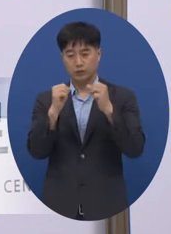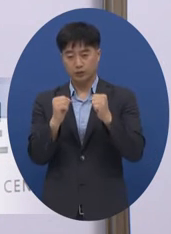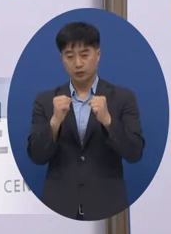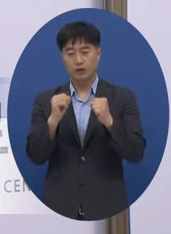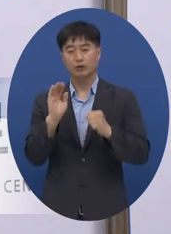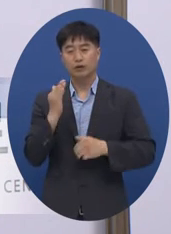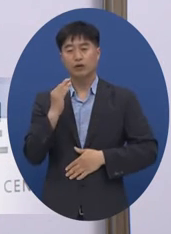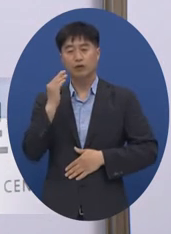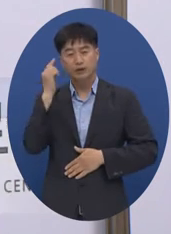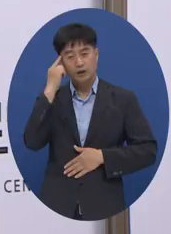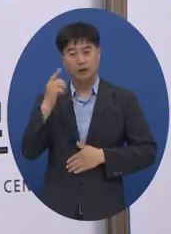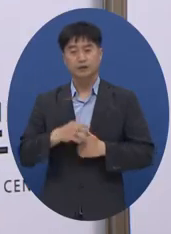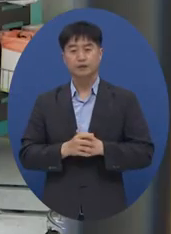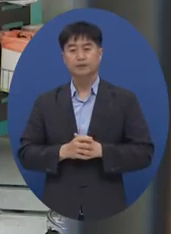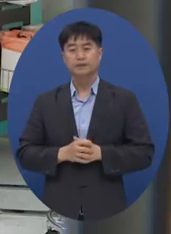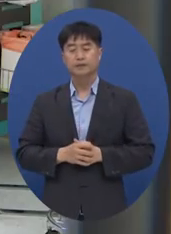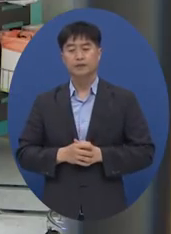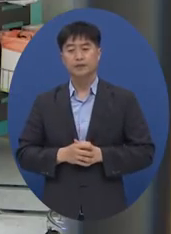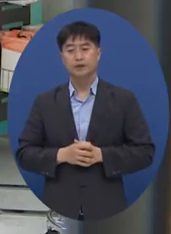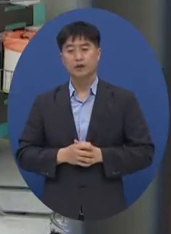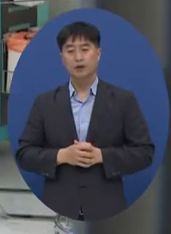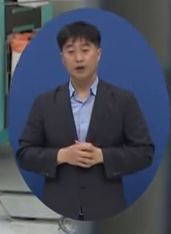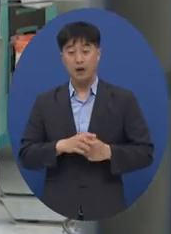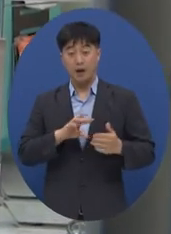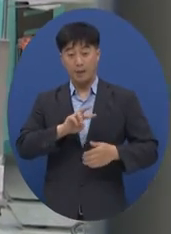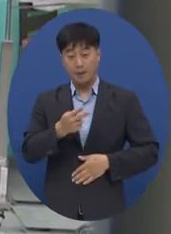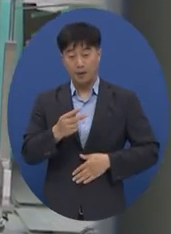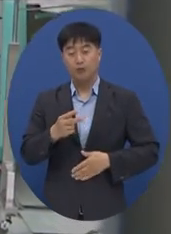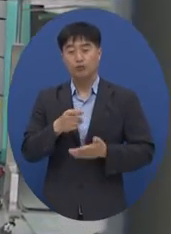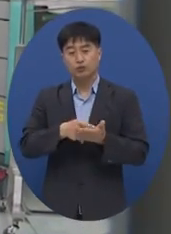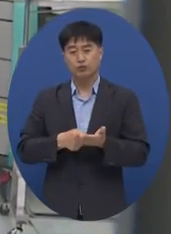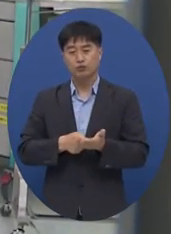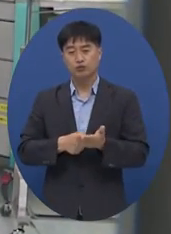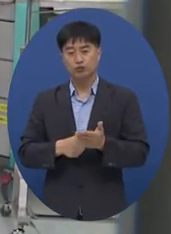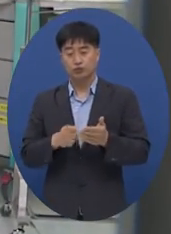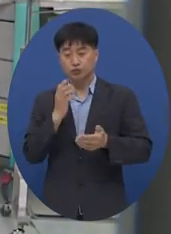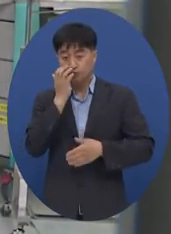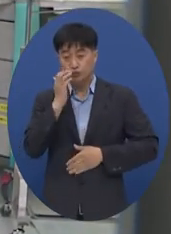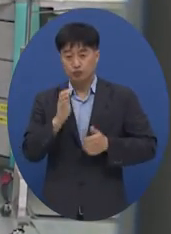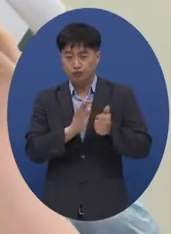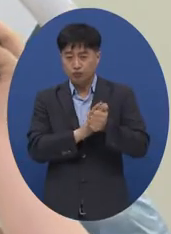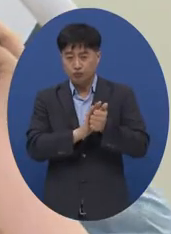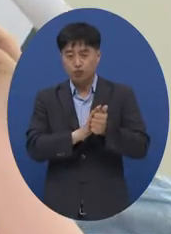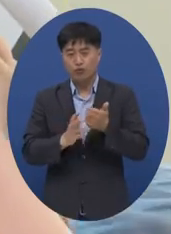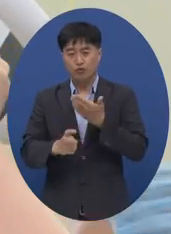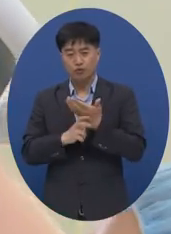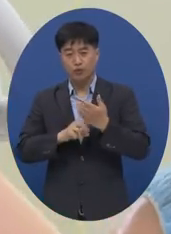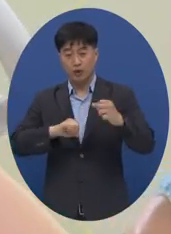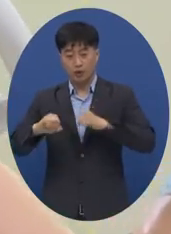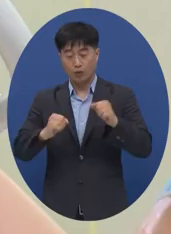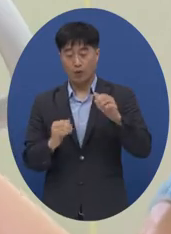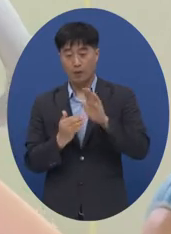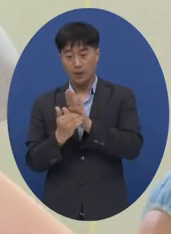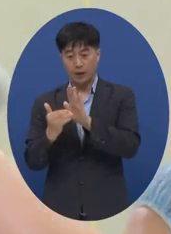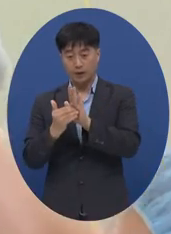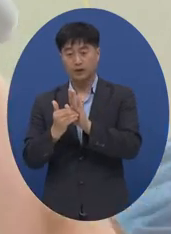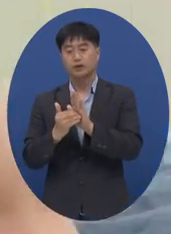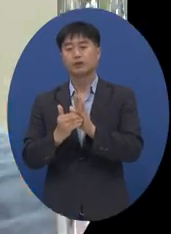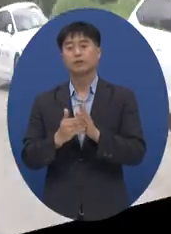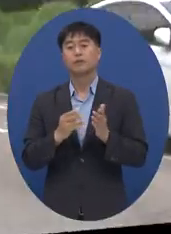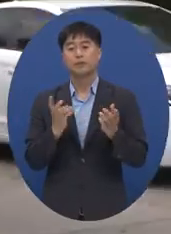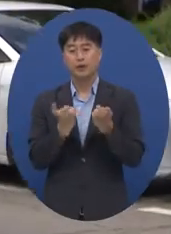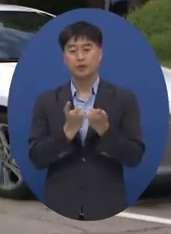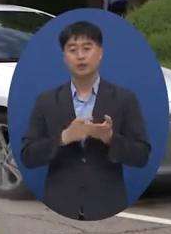됐다 이렇게 생각을 하고 있습니다. 대리 수술이나 성추행 등 수술방에서 벌어지는 불법 의료 행위를 막는 대안으로